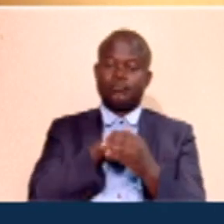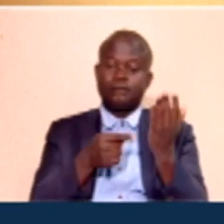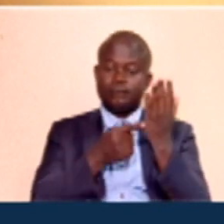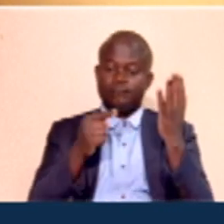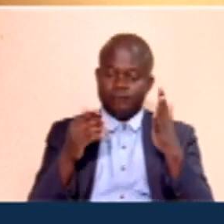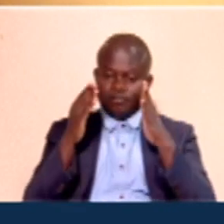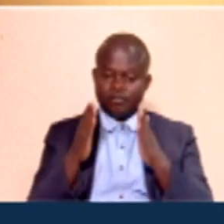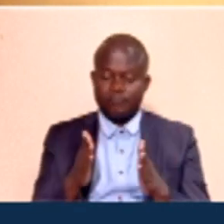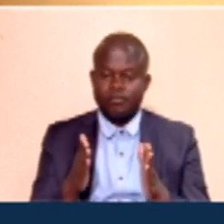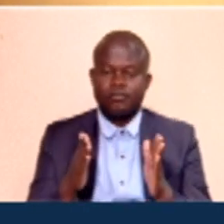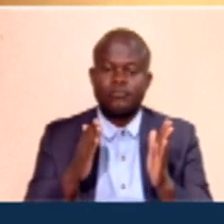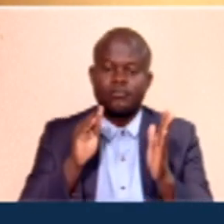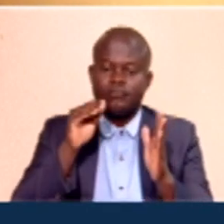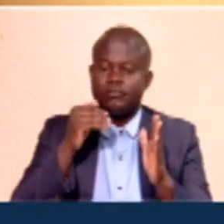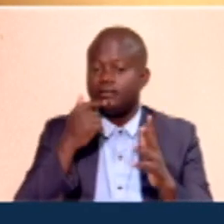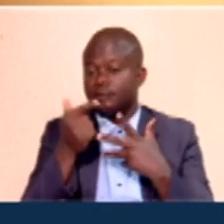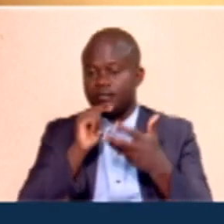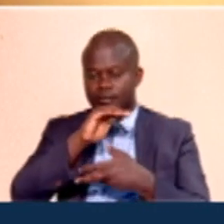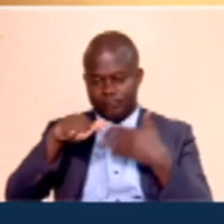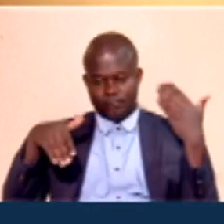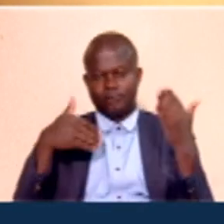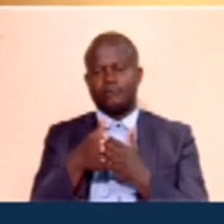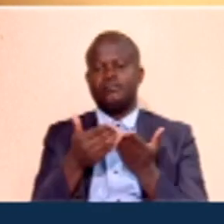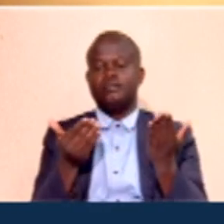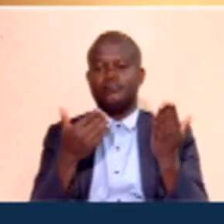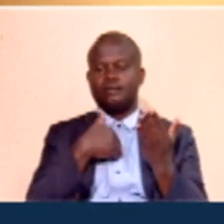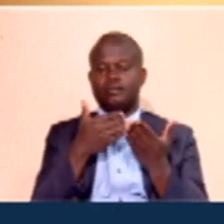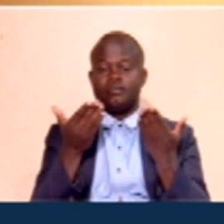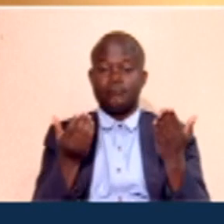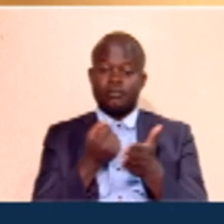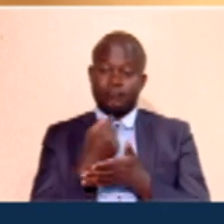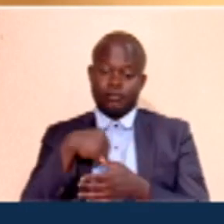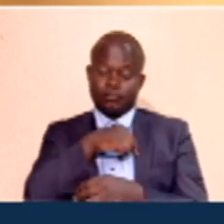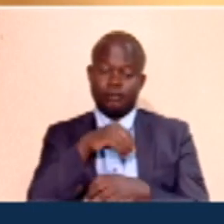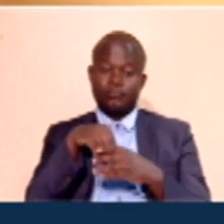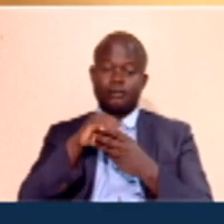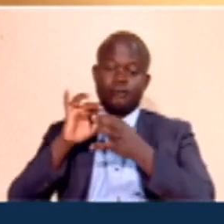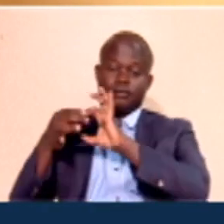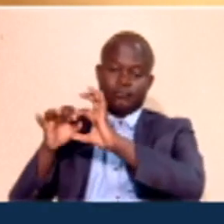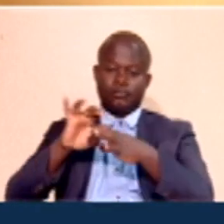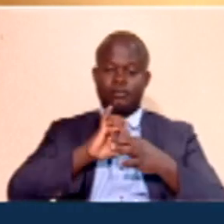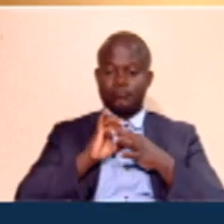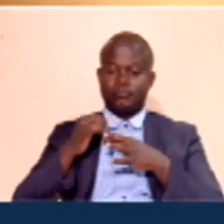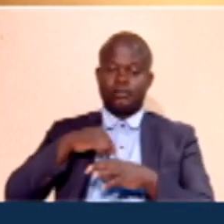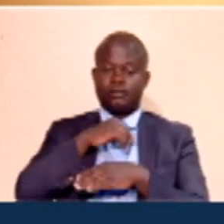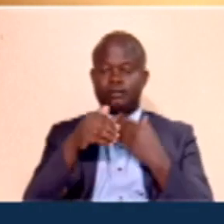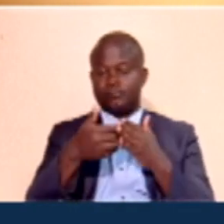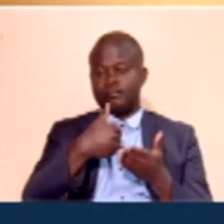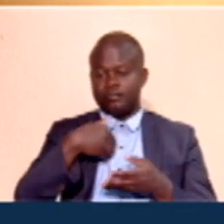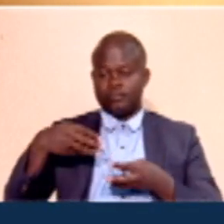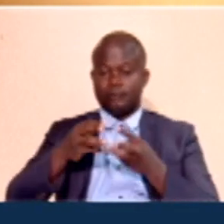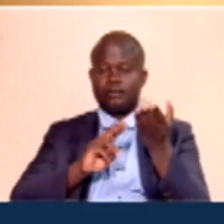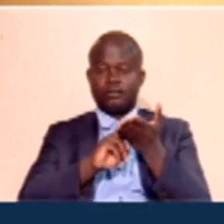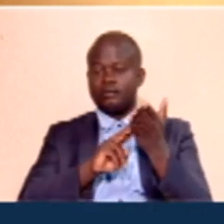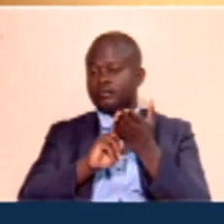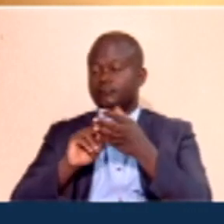technology, yaba ibintu ibyo ari byo byose. Dufite opportunities na networks turanazifite. Uburyo twakoresheje